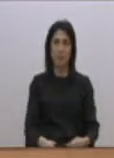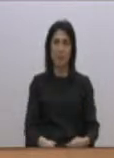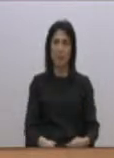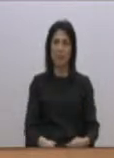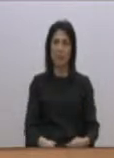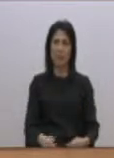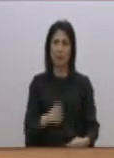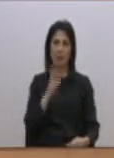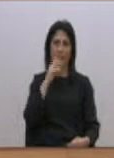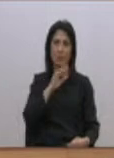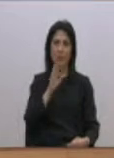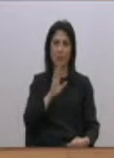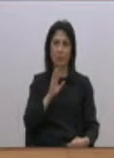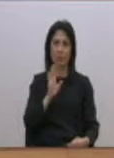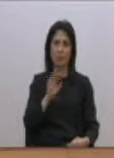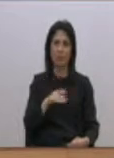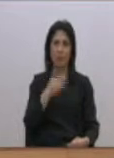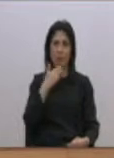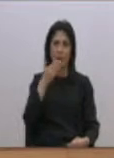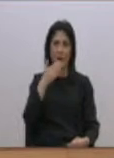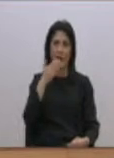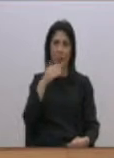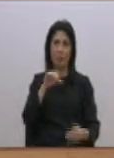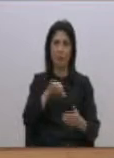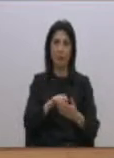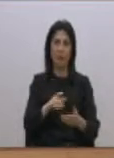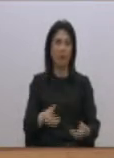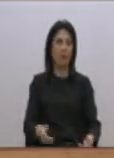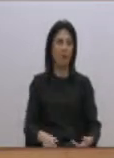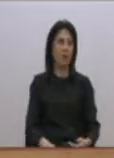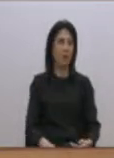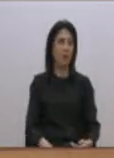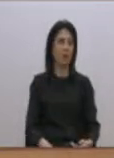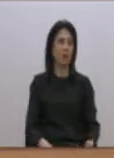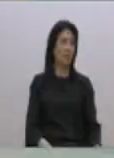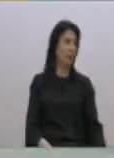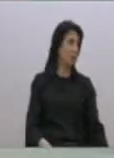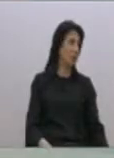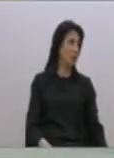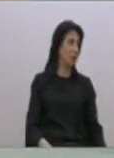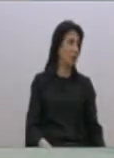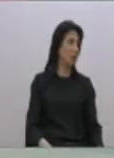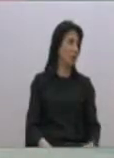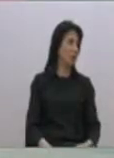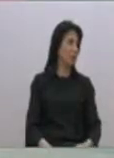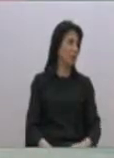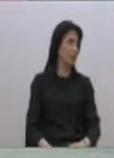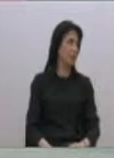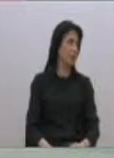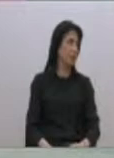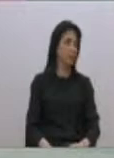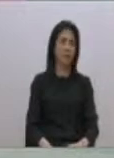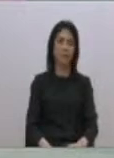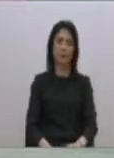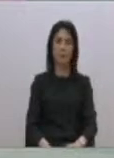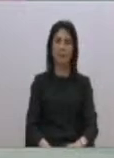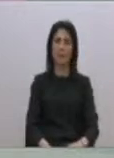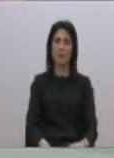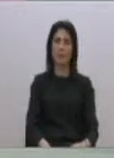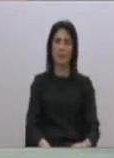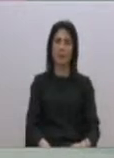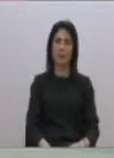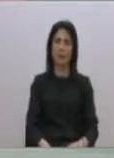კითხვა ვეღარ ვასწრებ, მაგრამ ჩემი გამოსვლის დროს შევეხები იმ საკითხს. მადლობა. კალმატონი ხატია დეგანოიძე.